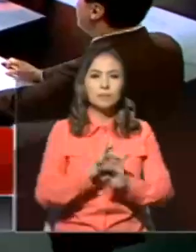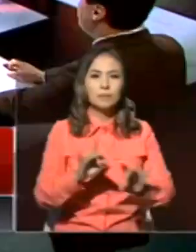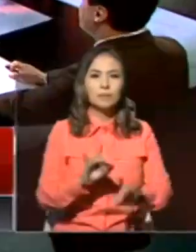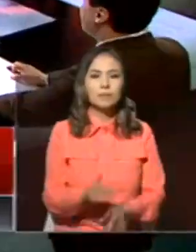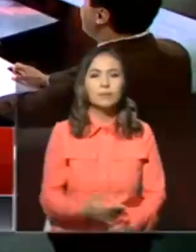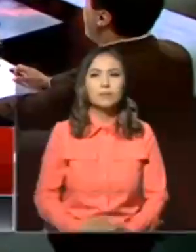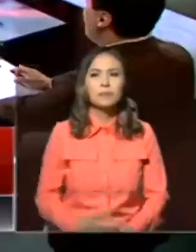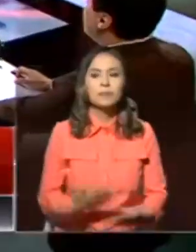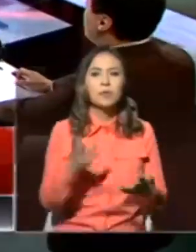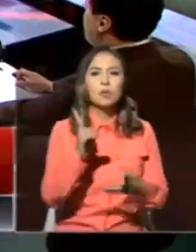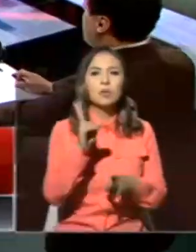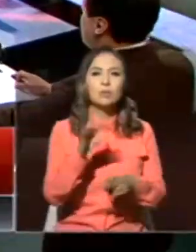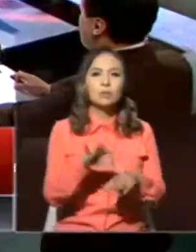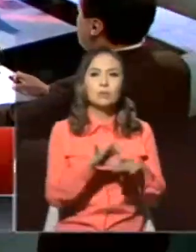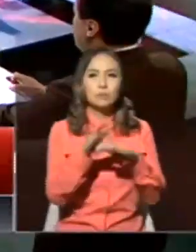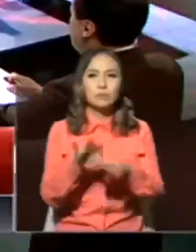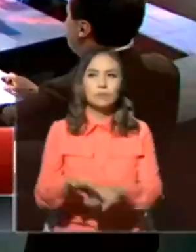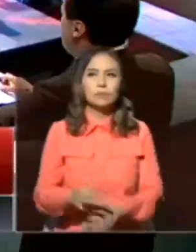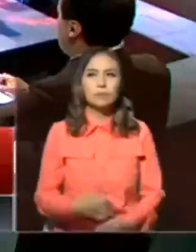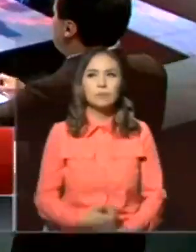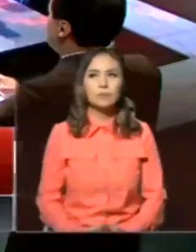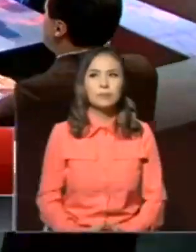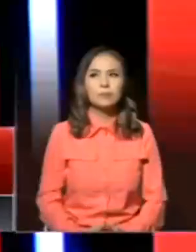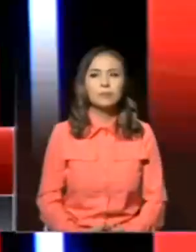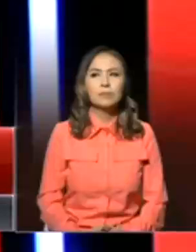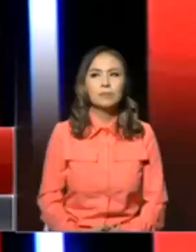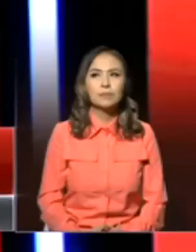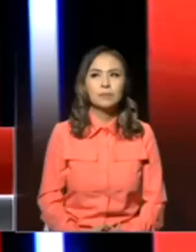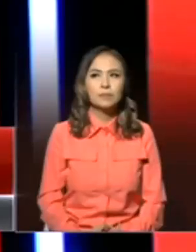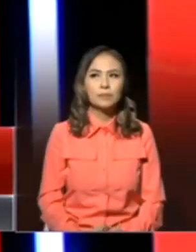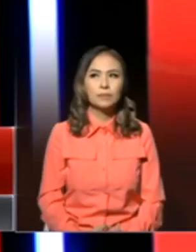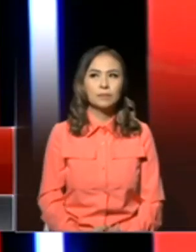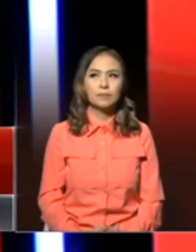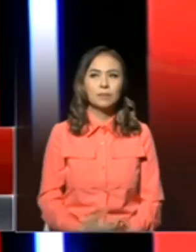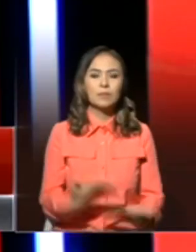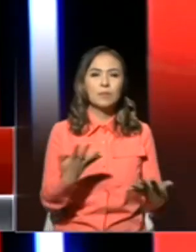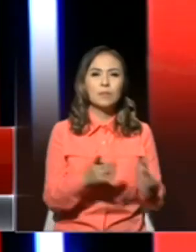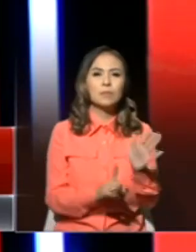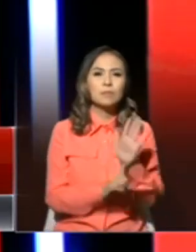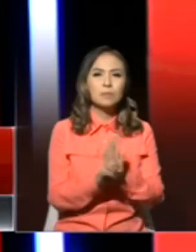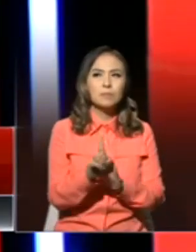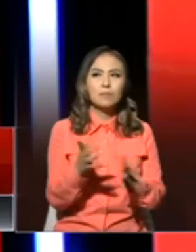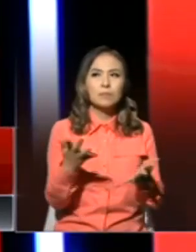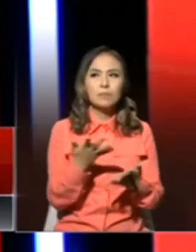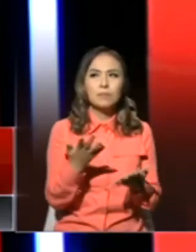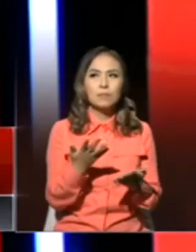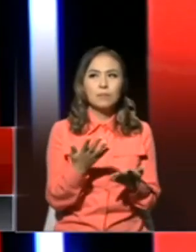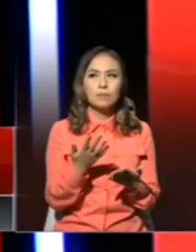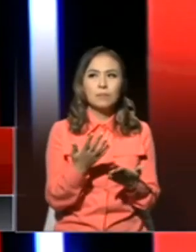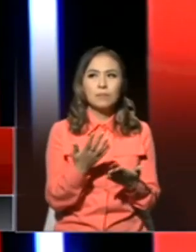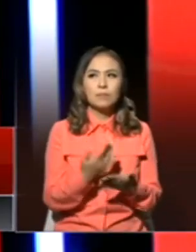келдіңіз? Немесе кім алып келді сізді? Әдетте қалай бастайды адамдар осы ойынды? Одан кейін